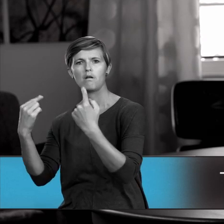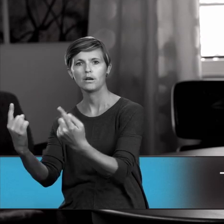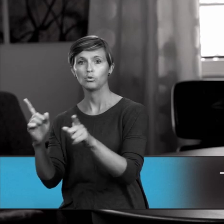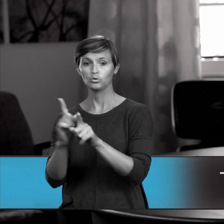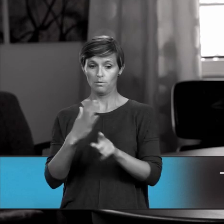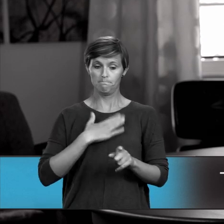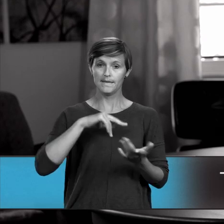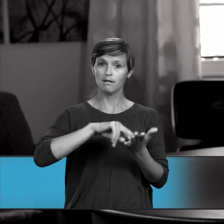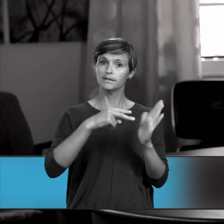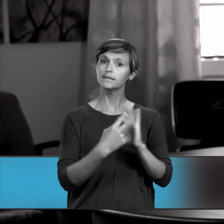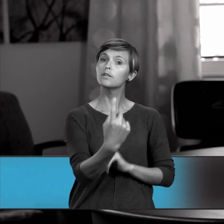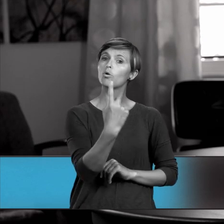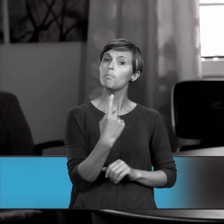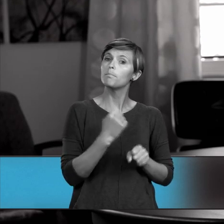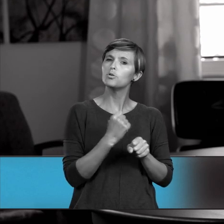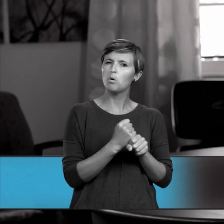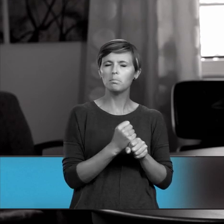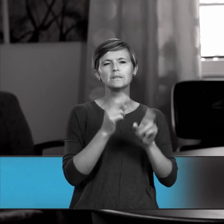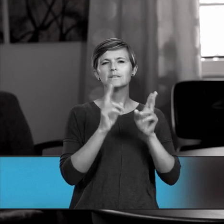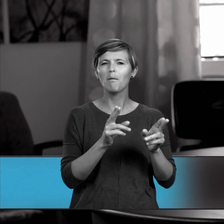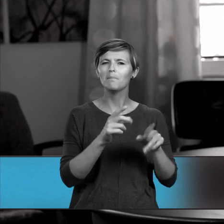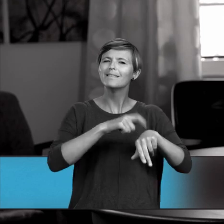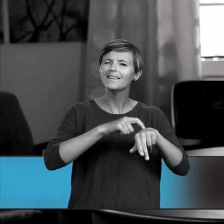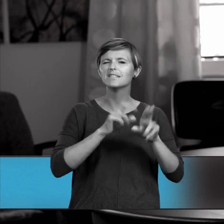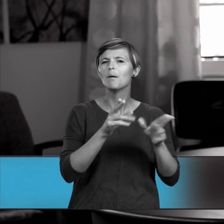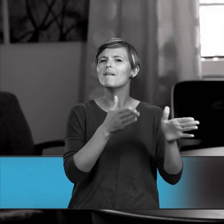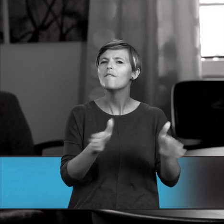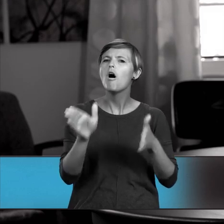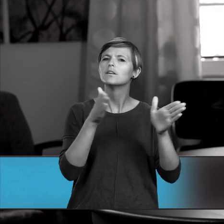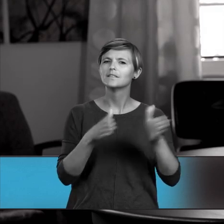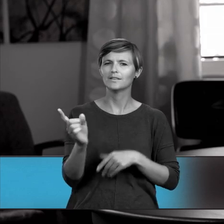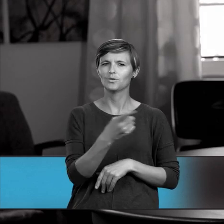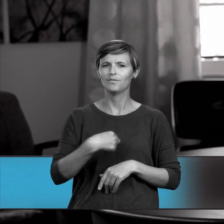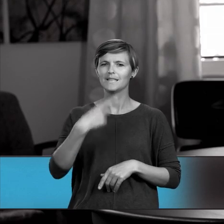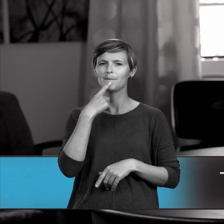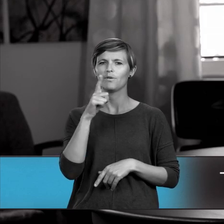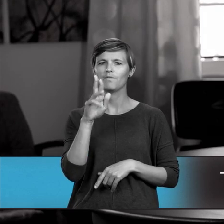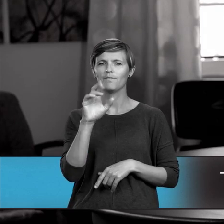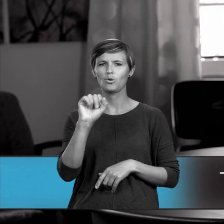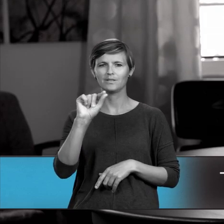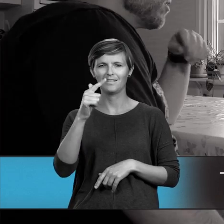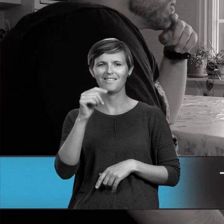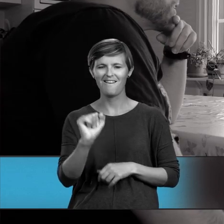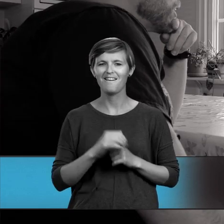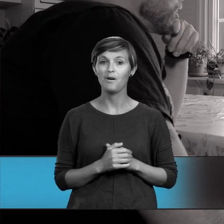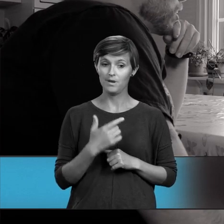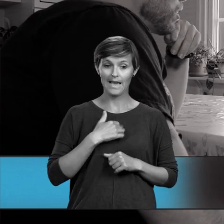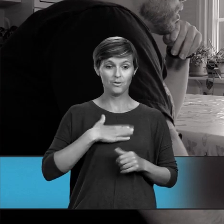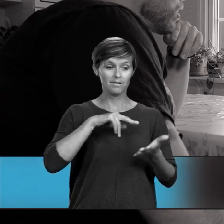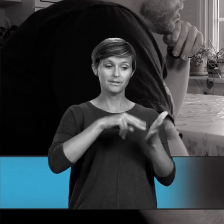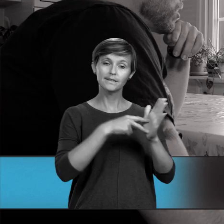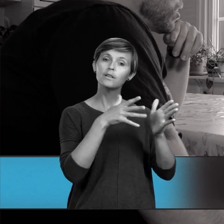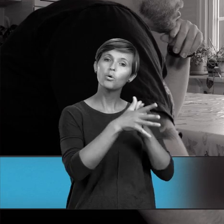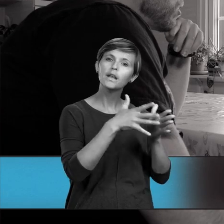i barnehagen. Og så kommer assistenten min på jobb i den tida, i samme vase som vi sier på Frosta. Og da går